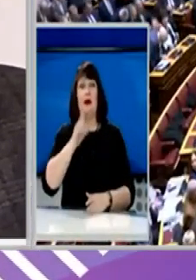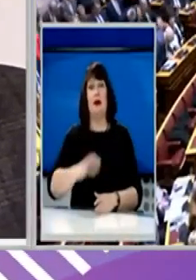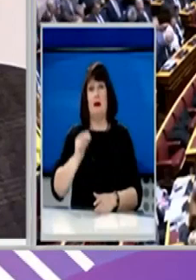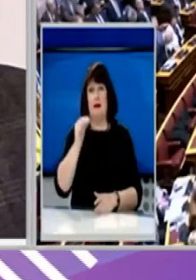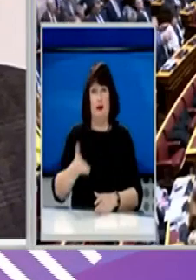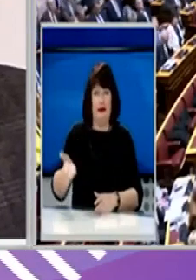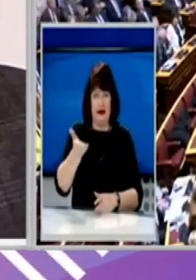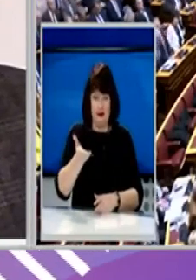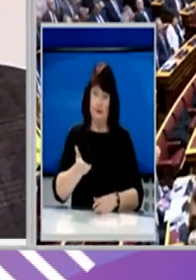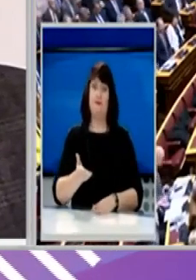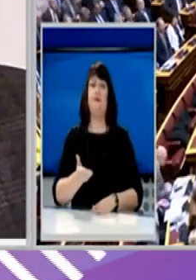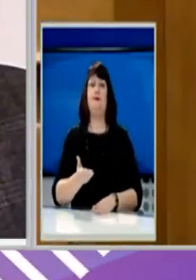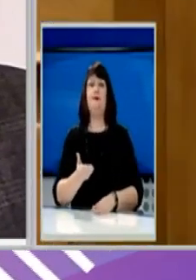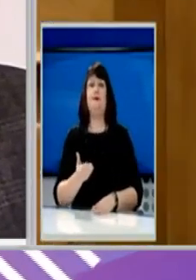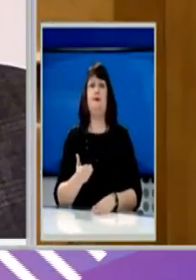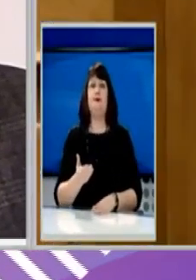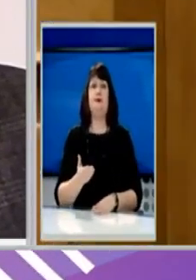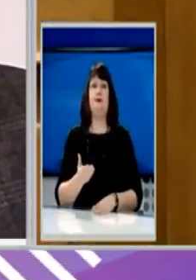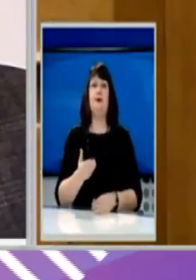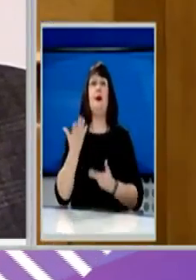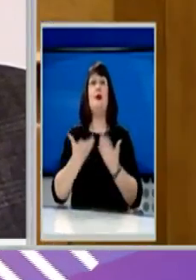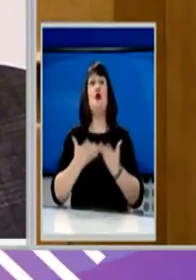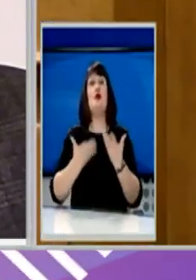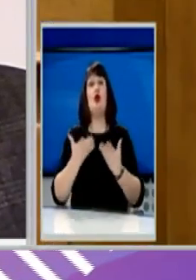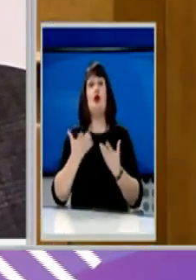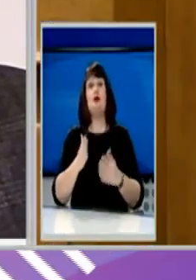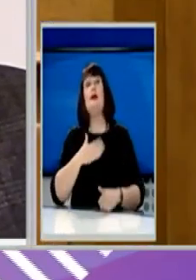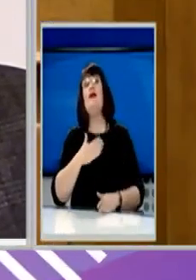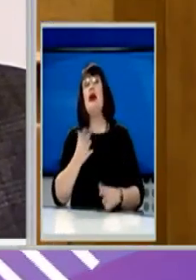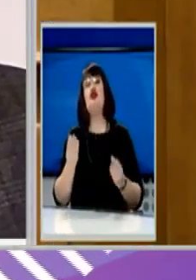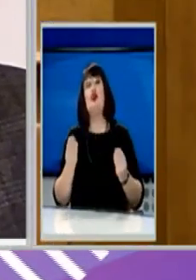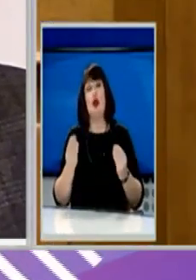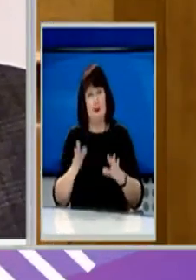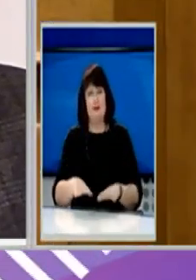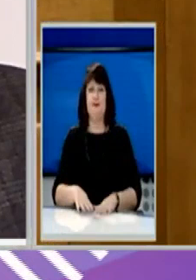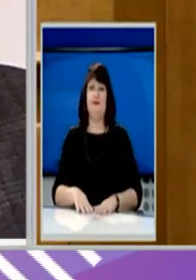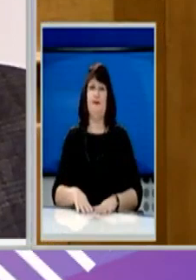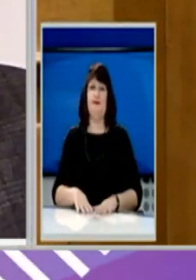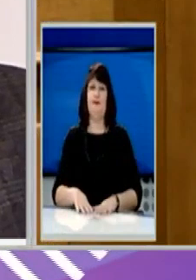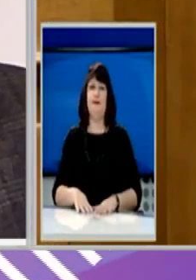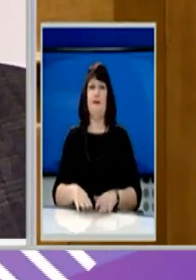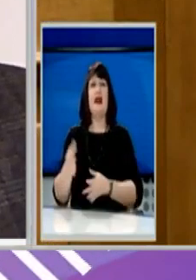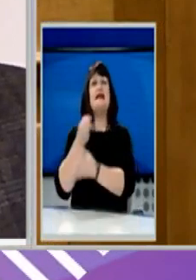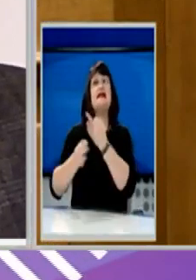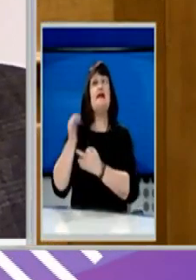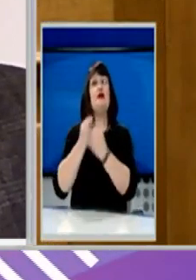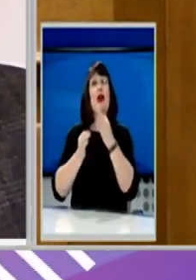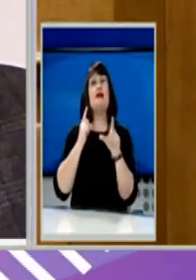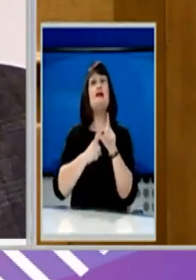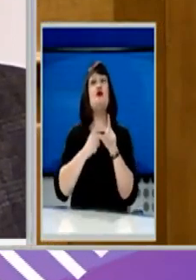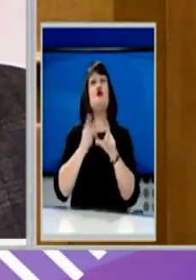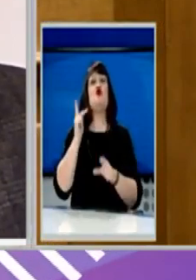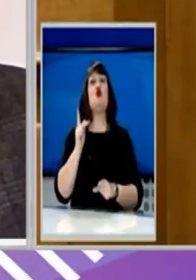κύριος Κασελάκης πέρασε την γραμμή του. Ίσως και ο κύριος Αποστολάκης, τον άπαρχο της πρώην αρχηγός ΓΕΤΑ, συνέβαλε σε αυτό. Και για μας ήταν κάτι